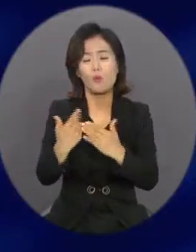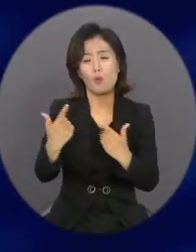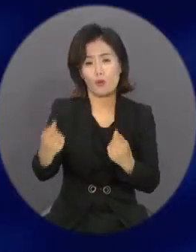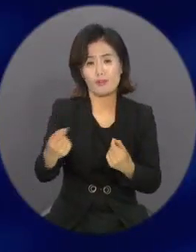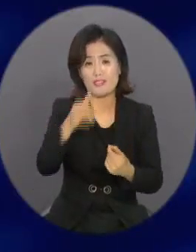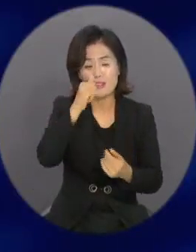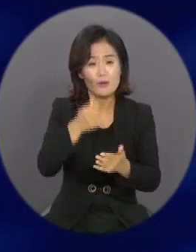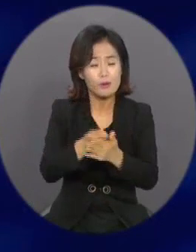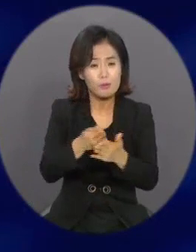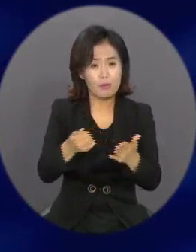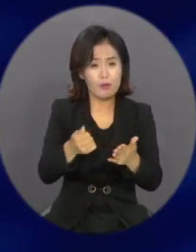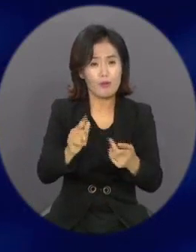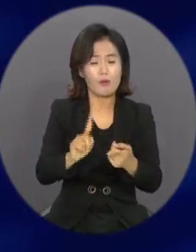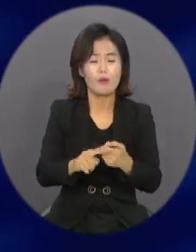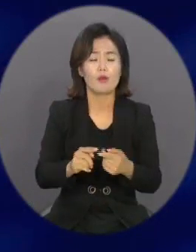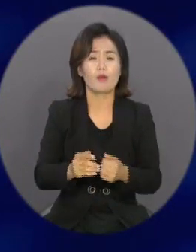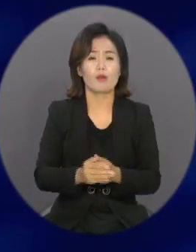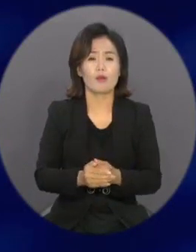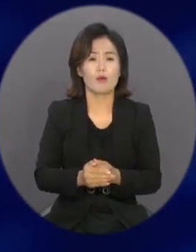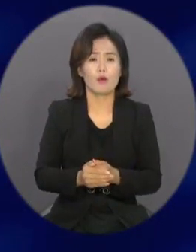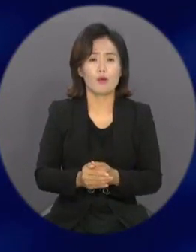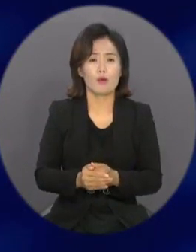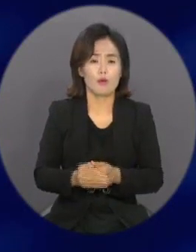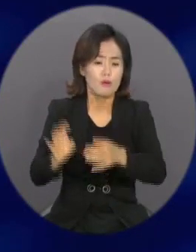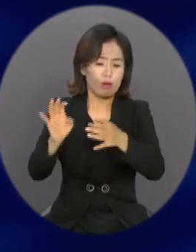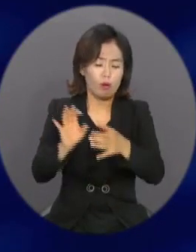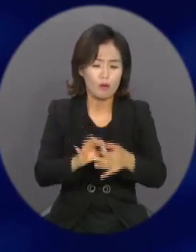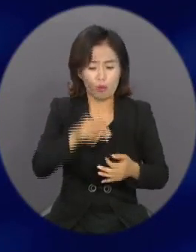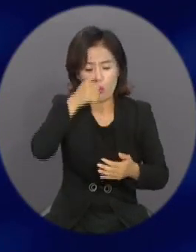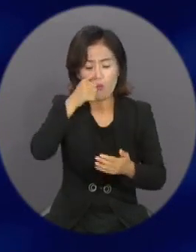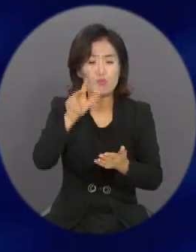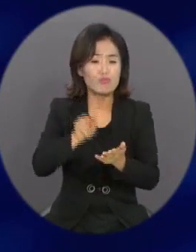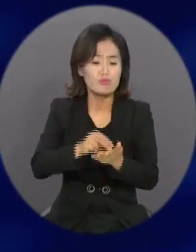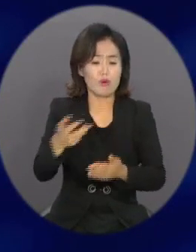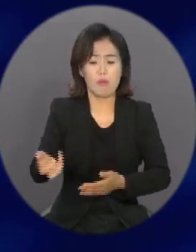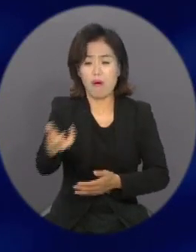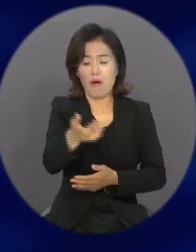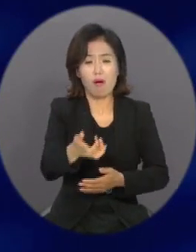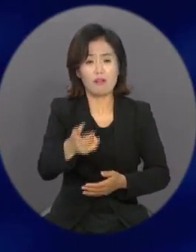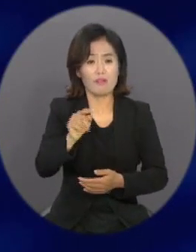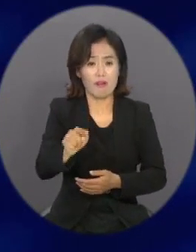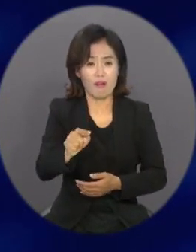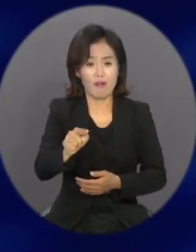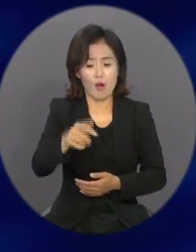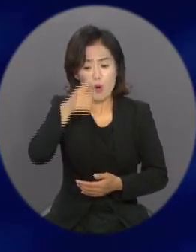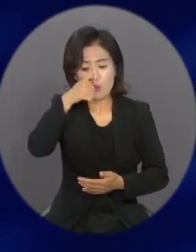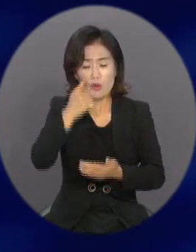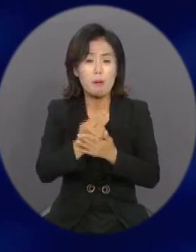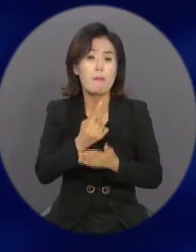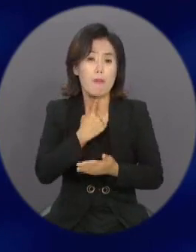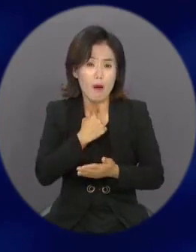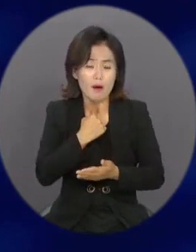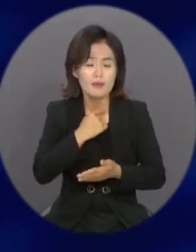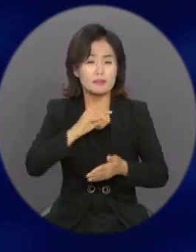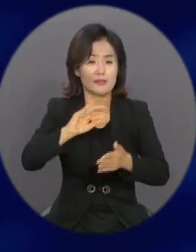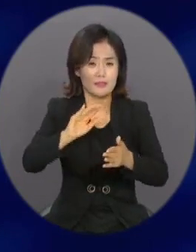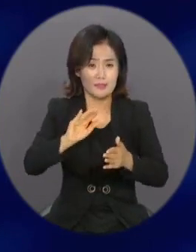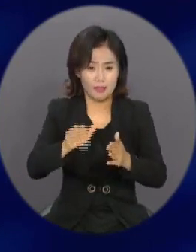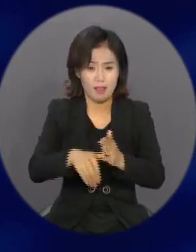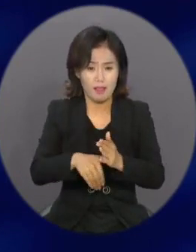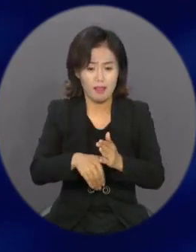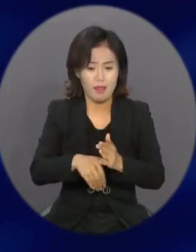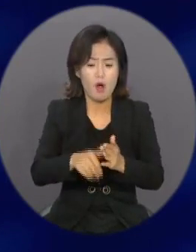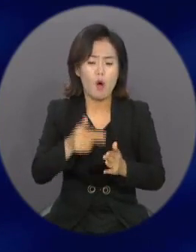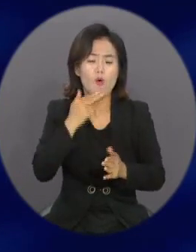때문에 이게 사실은 뭐 계속 폭탄 돌리기 비슷한 것이지 성범죄자가 출소를 했을 때 범죄를 저지르지 않는 게